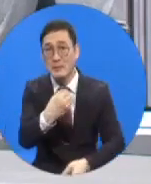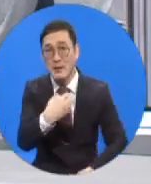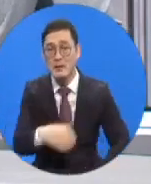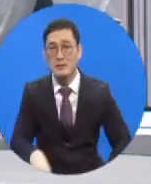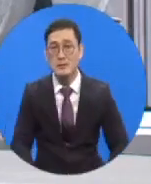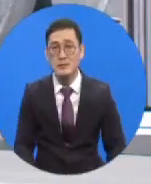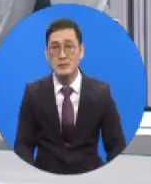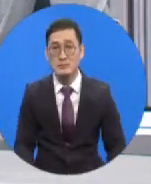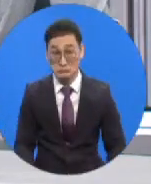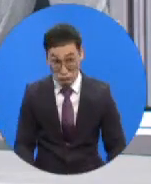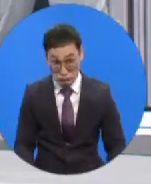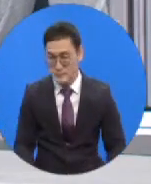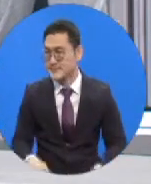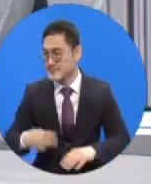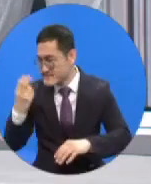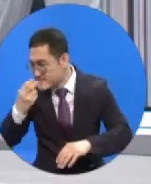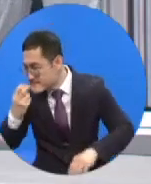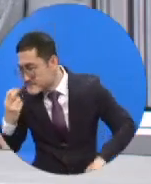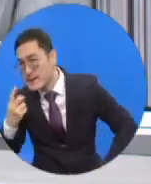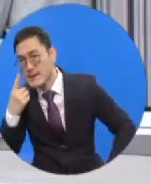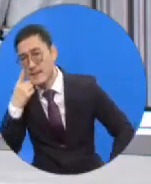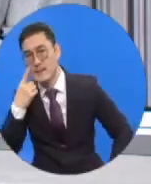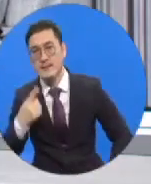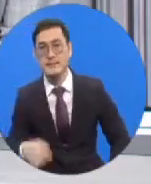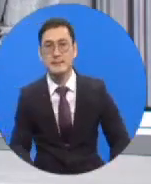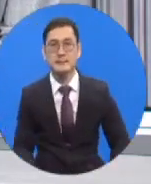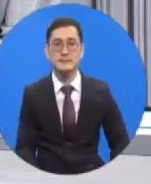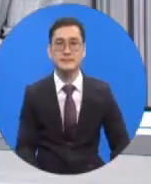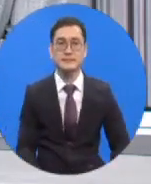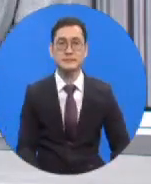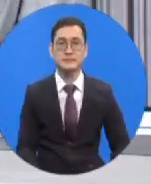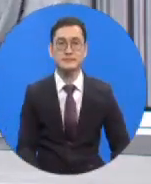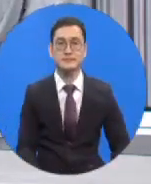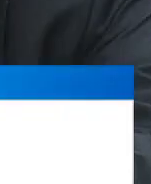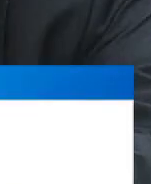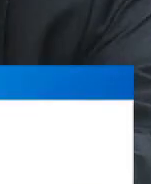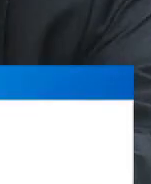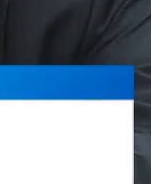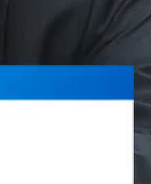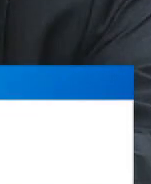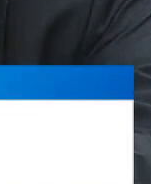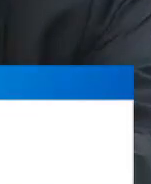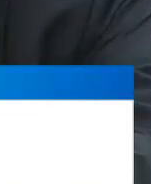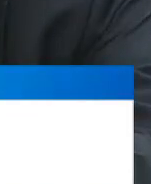내고 있는 모양새입니다. 관련 영상 한번 보고 다시 돌아오시죠.